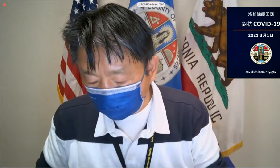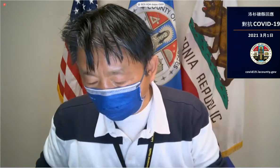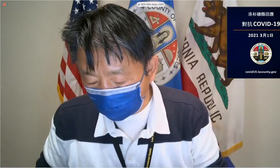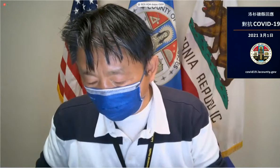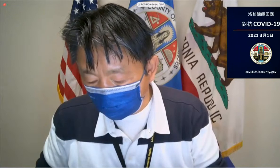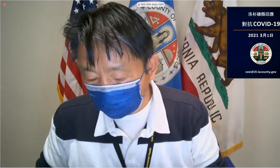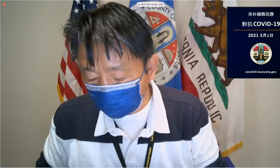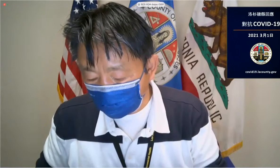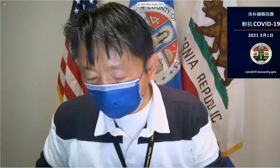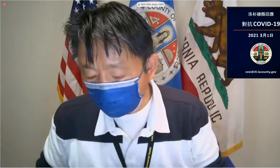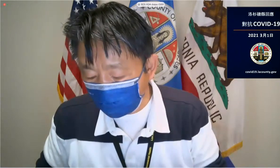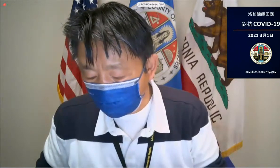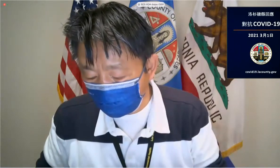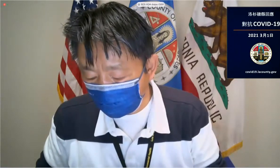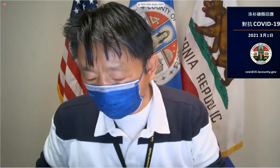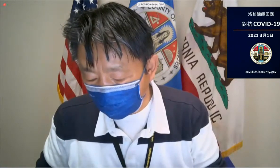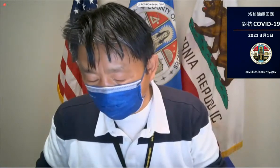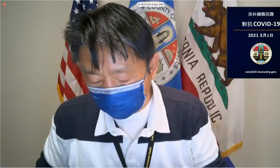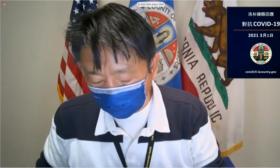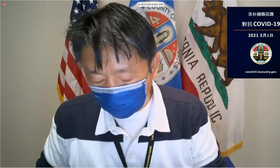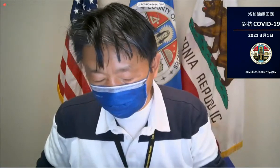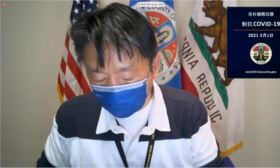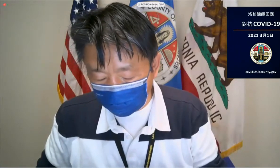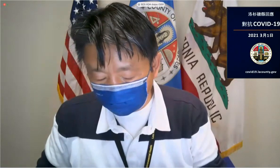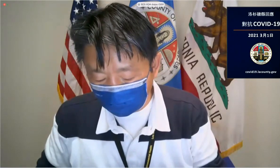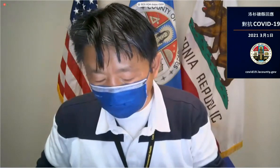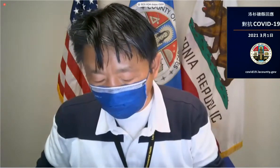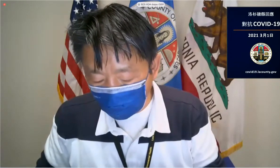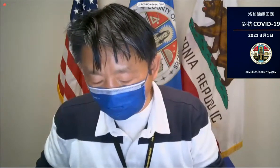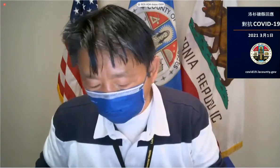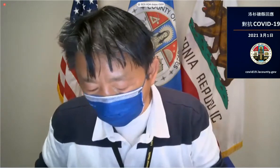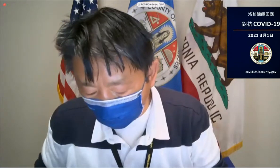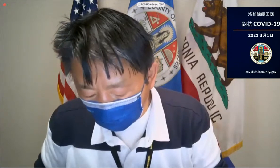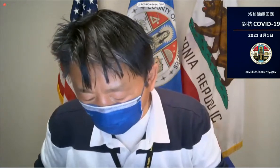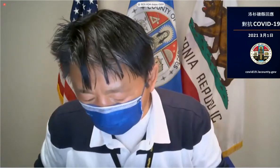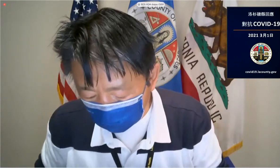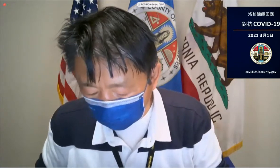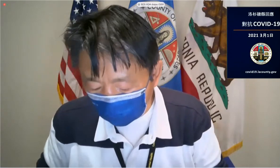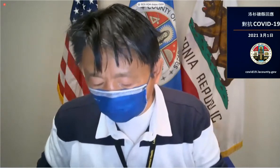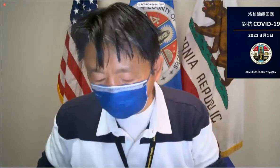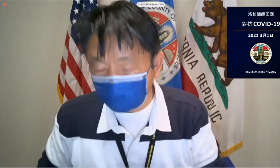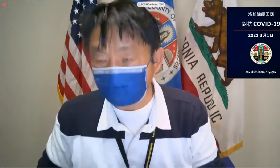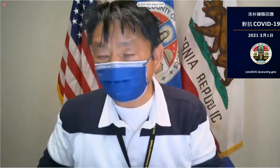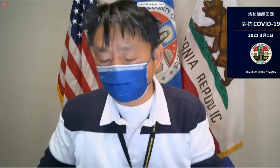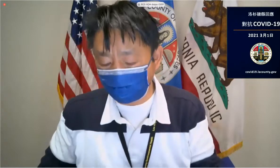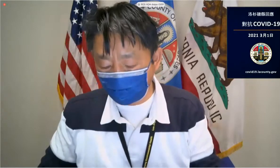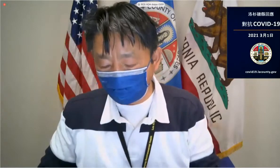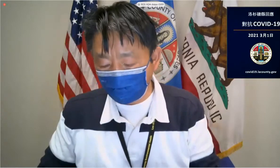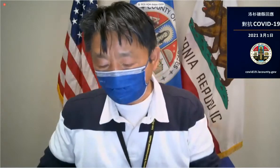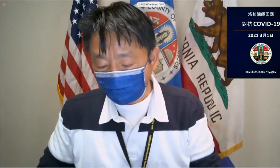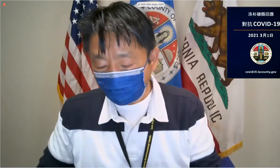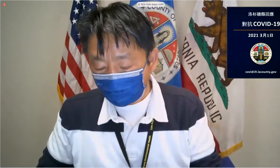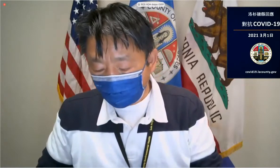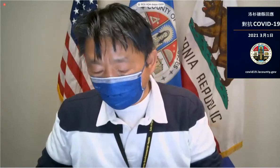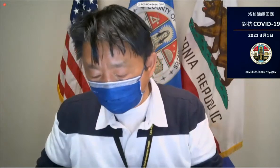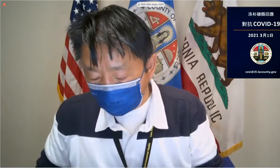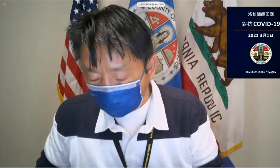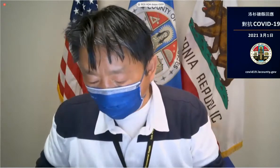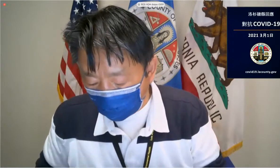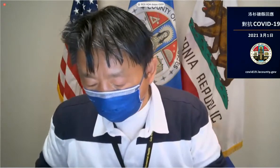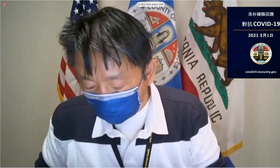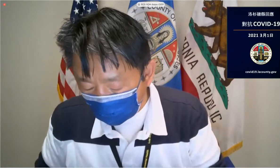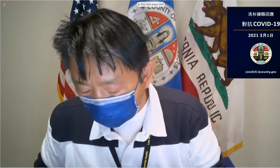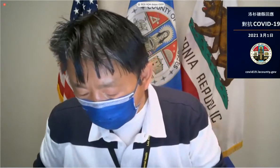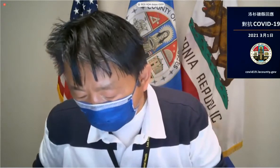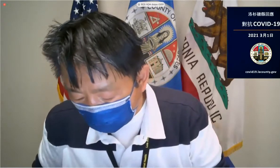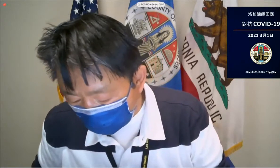品业者和农工并不容易联系到，因此不仅仅有必要和雇主和员工组织合作，而且